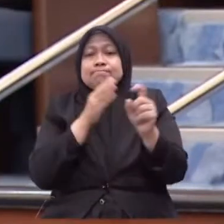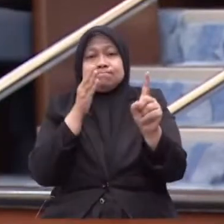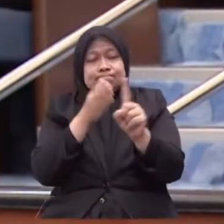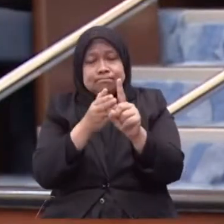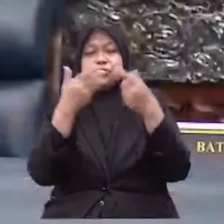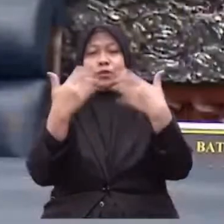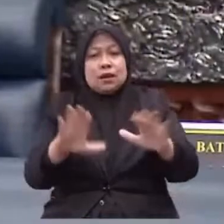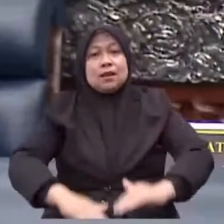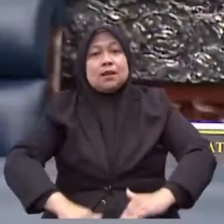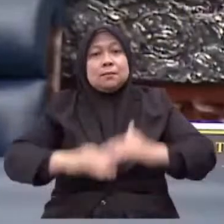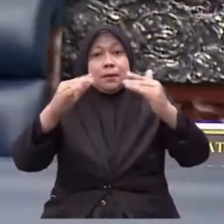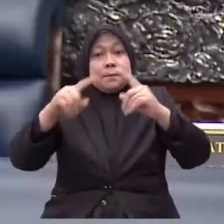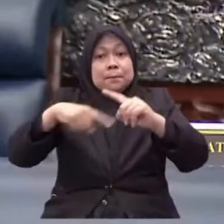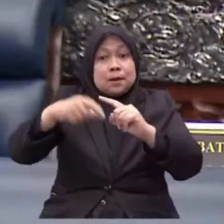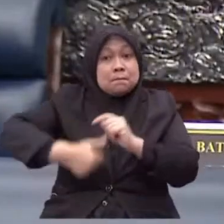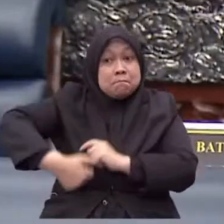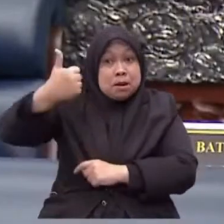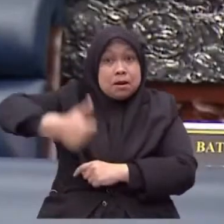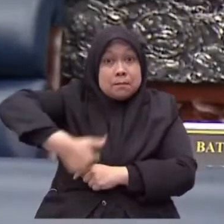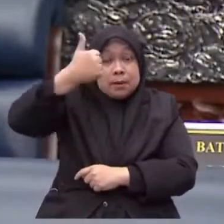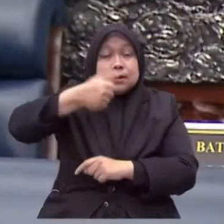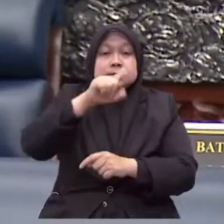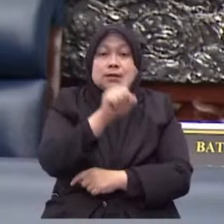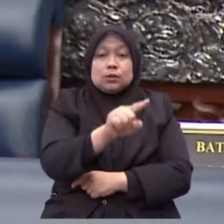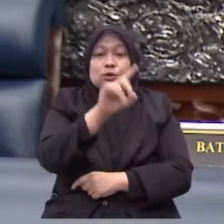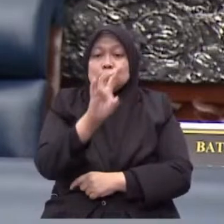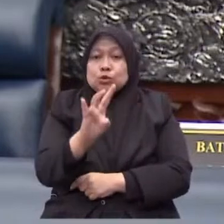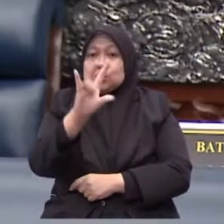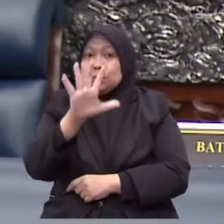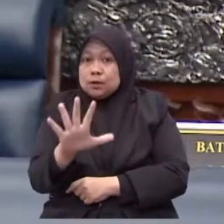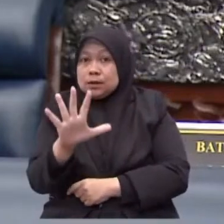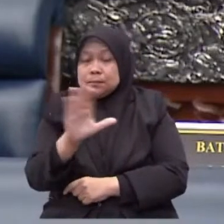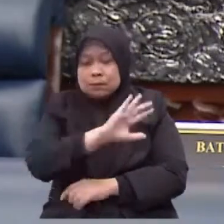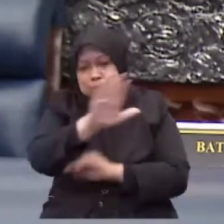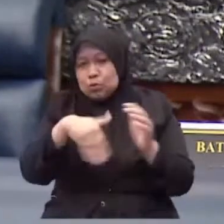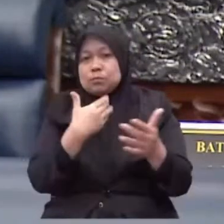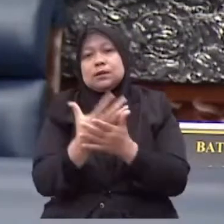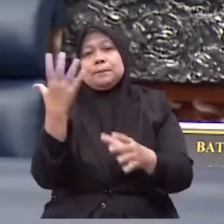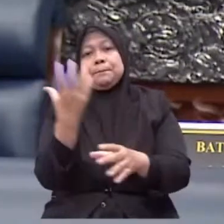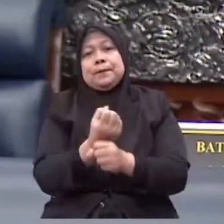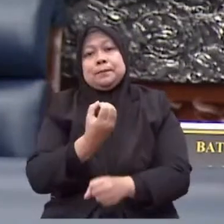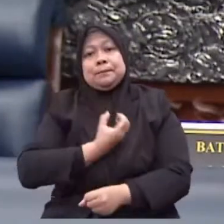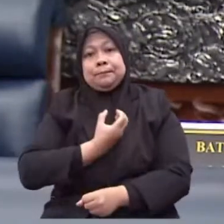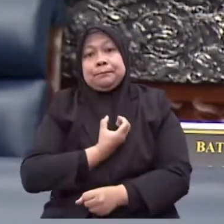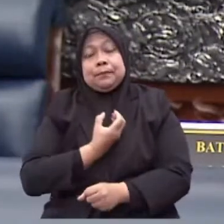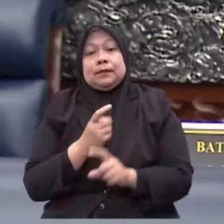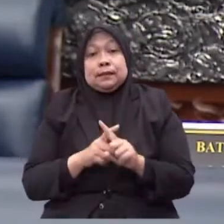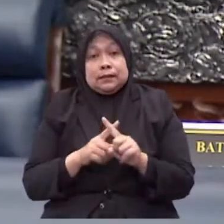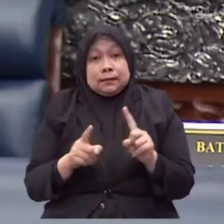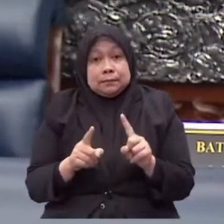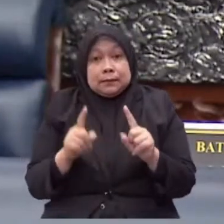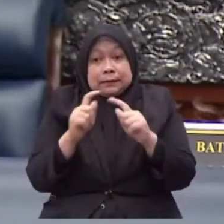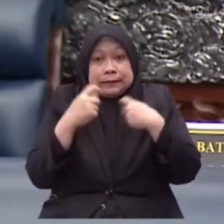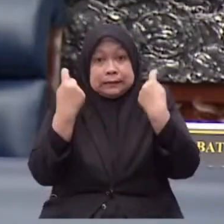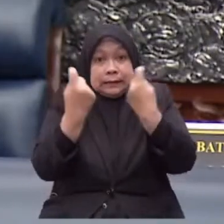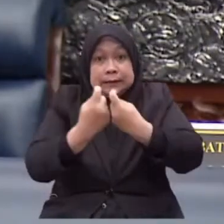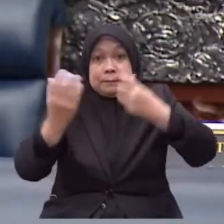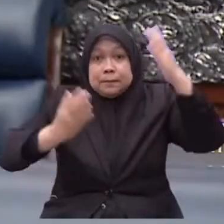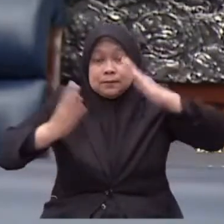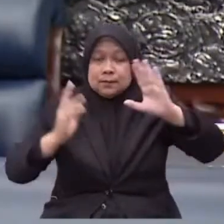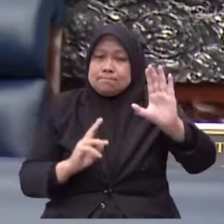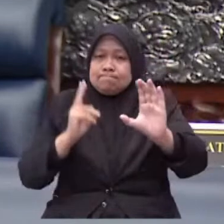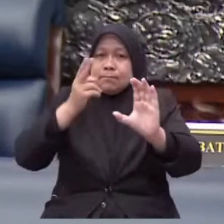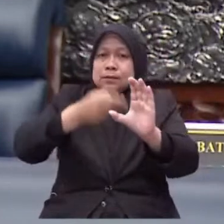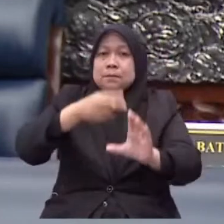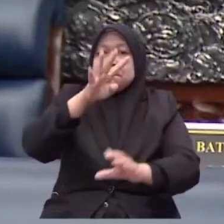sasaran tersebut apabila memenangi 175 tingkat keseluruhan pada kali ini Kontingen Malaysia telah